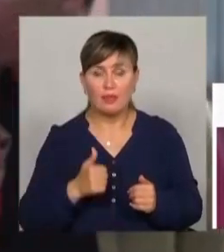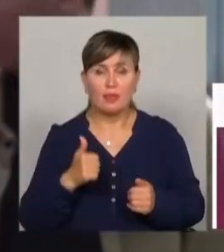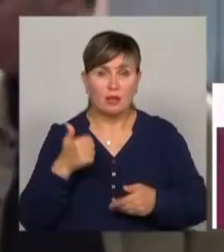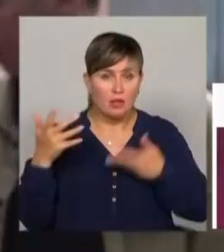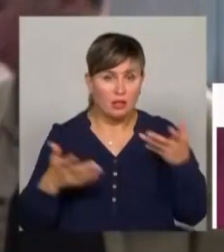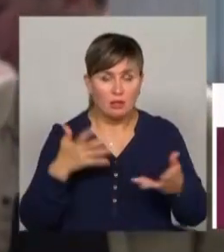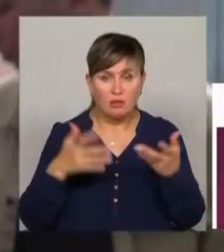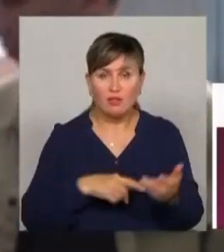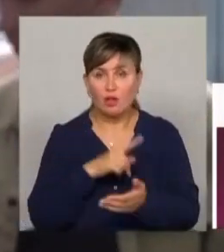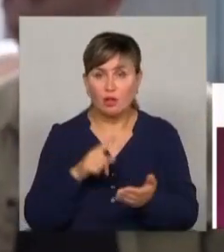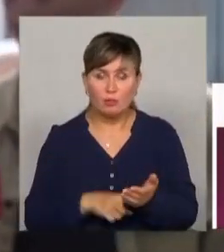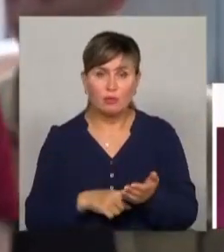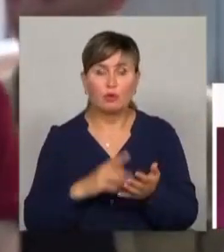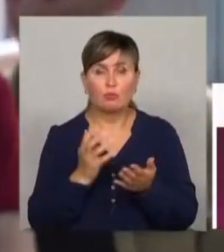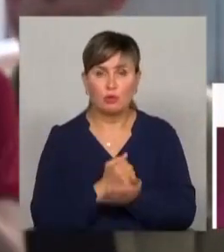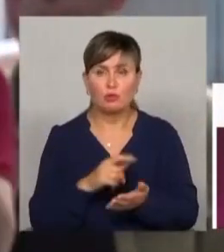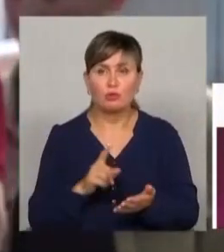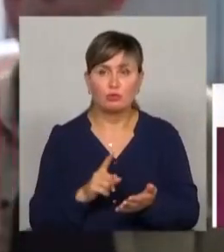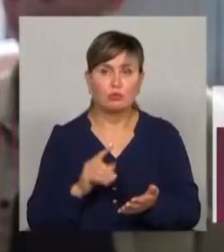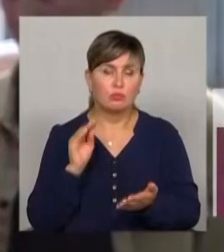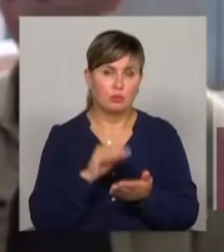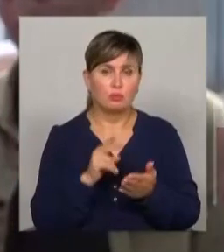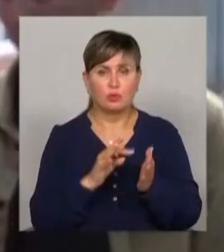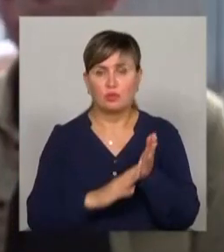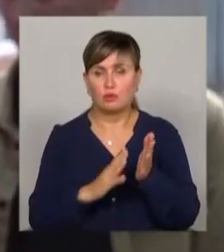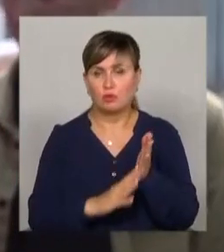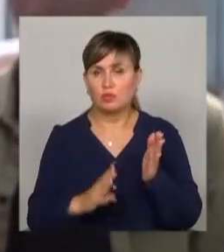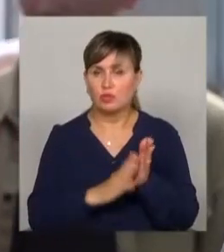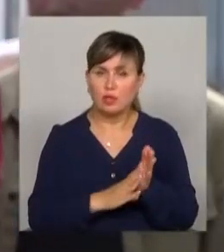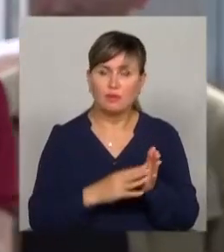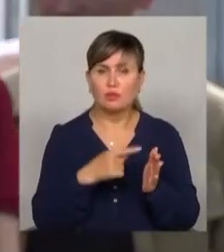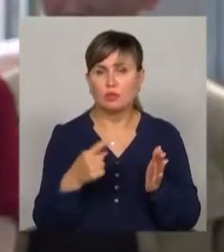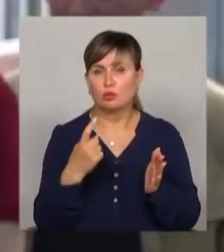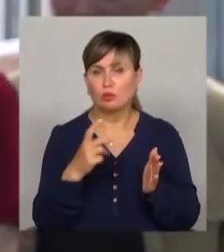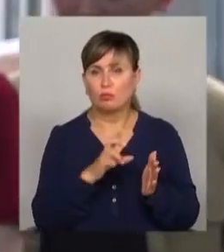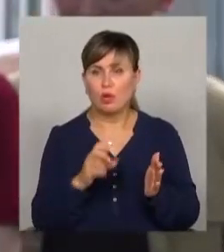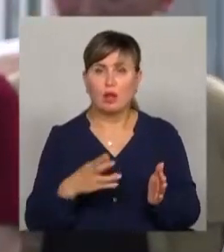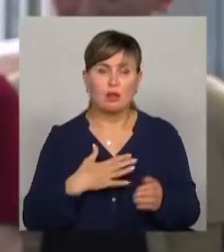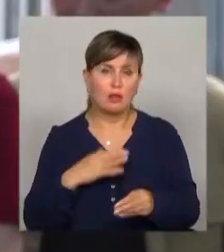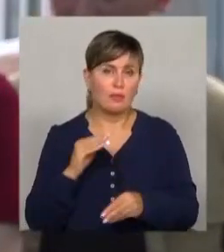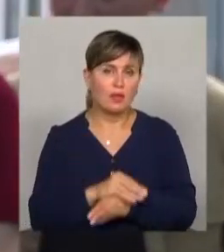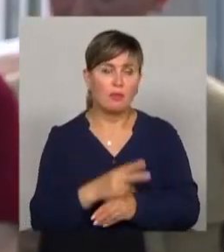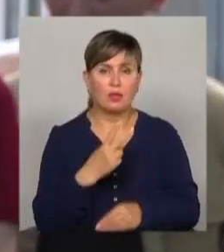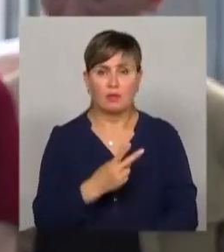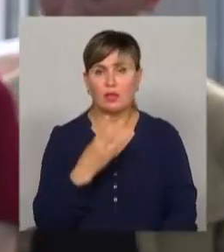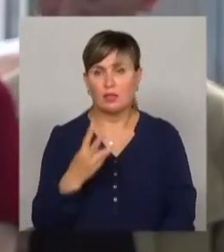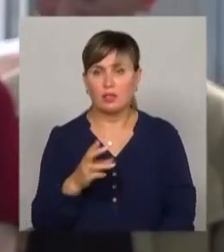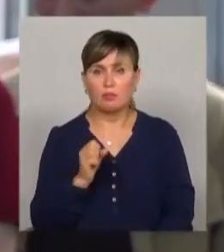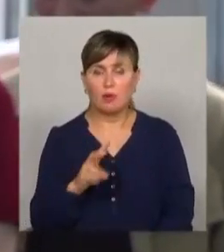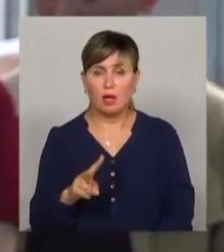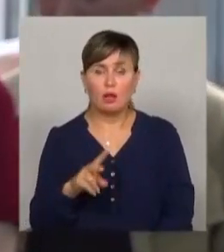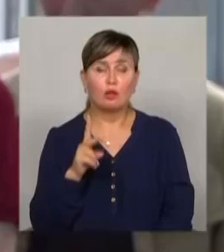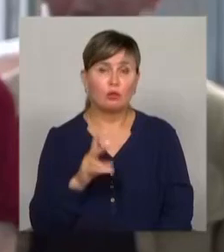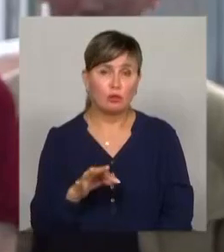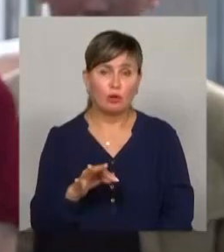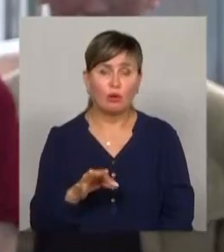все вопросы, получилось так, что им поставили по 99-100 баллов, а нам добавили всего по 2-3 балла. Но дело